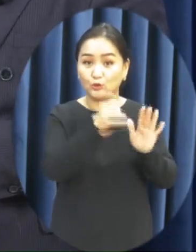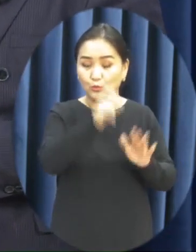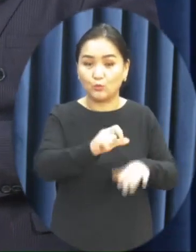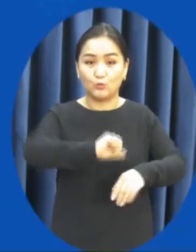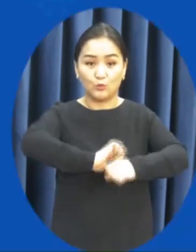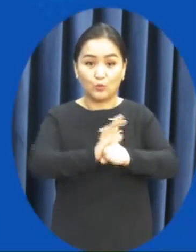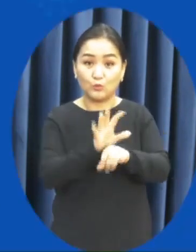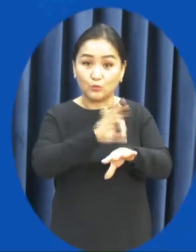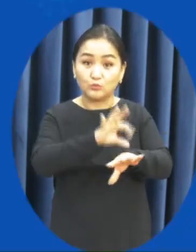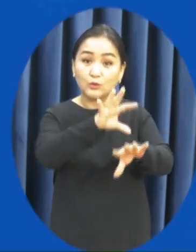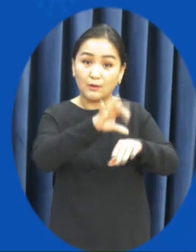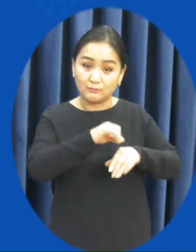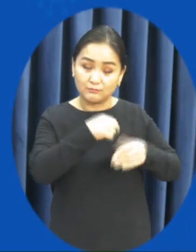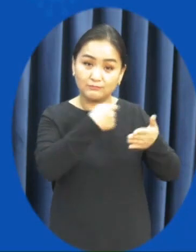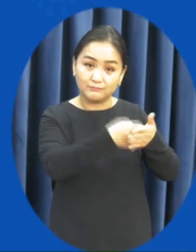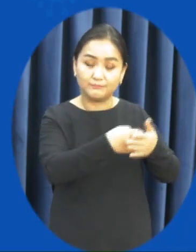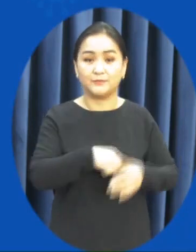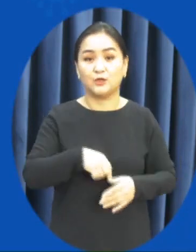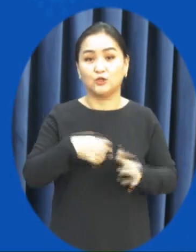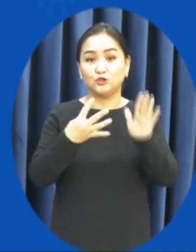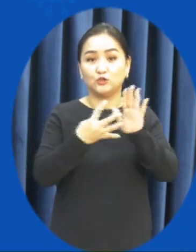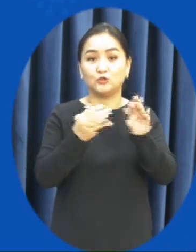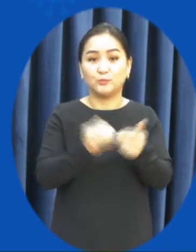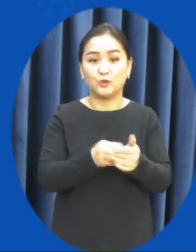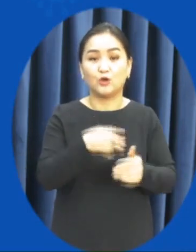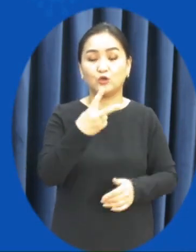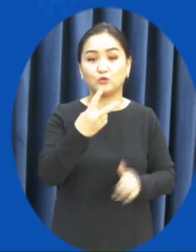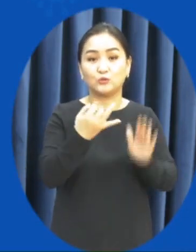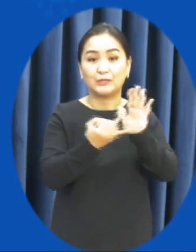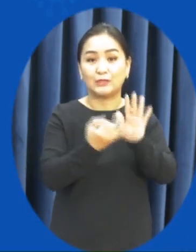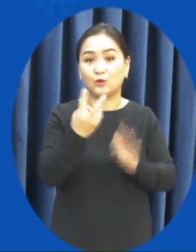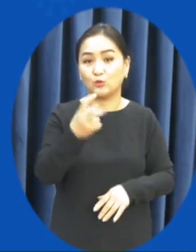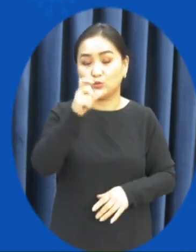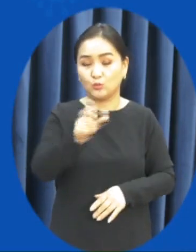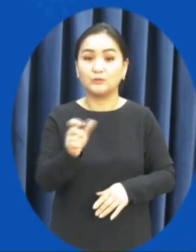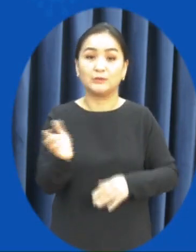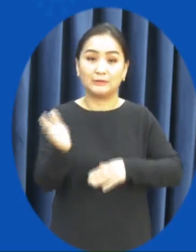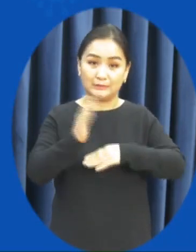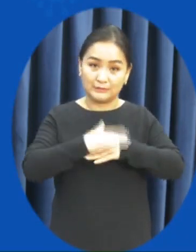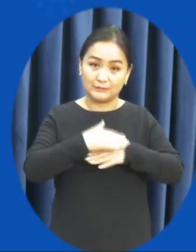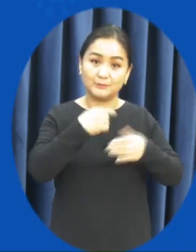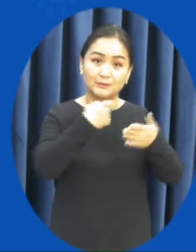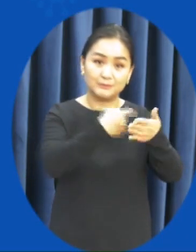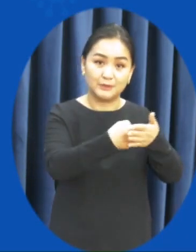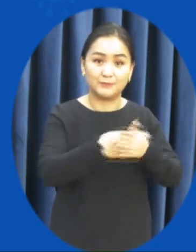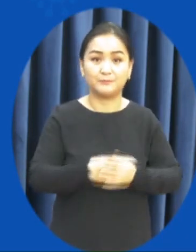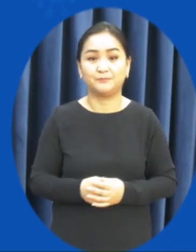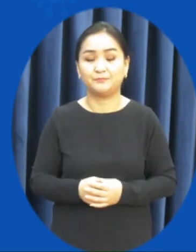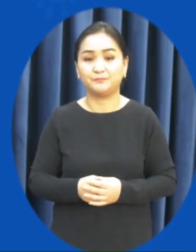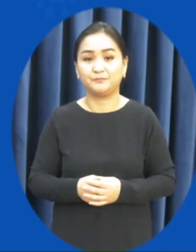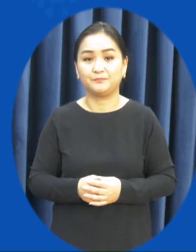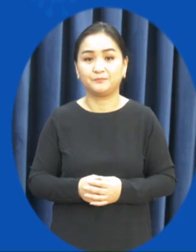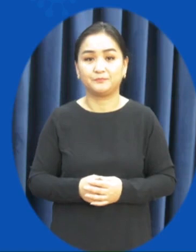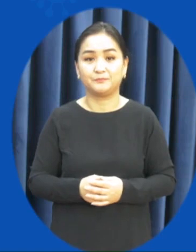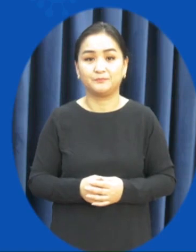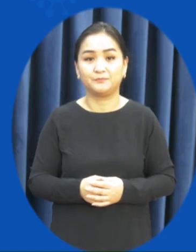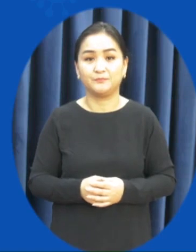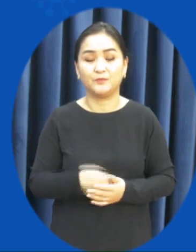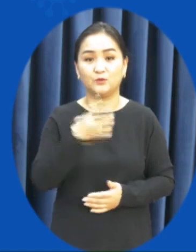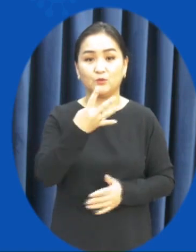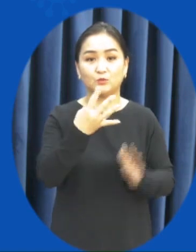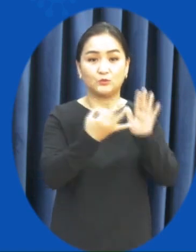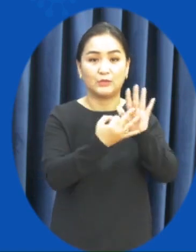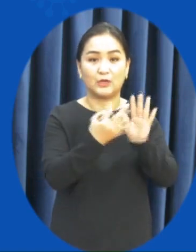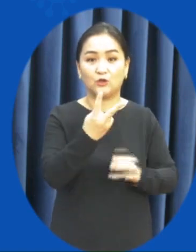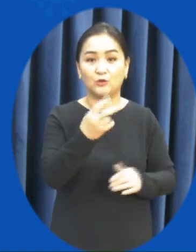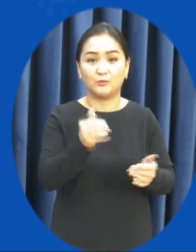རྩང རྩང སྤྲིག. ཁྱི ཀ൩ སདི